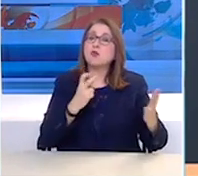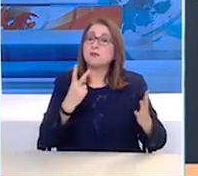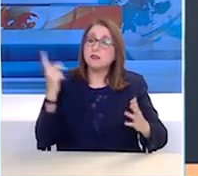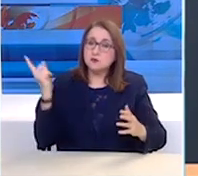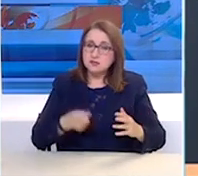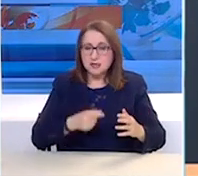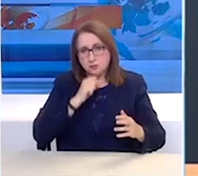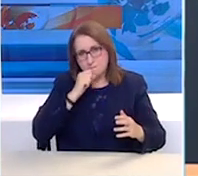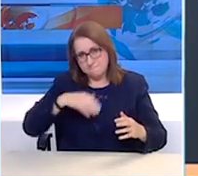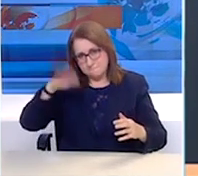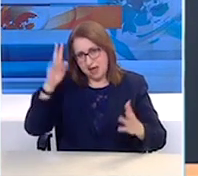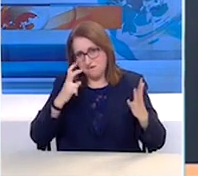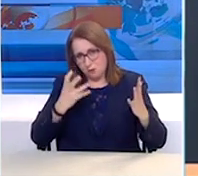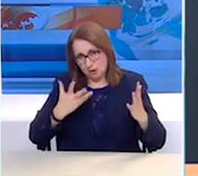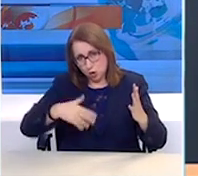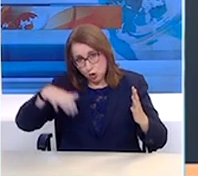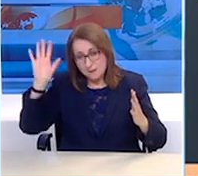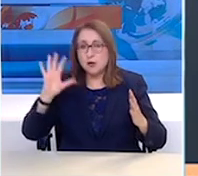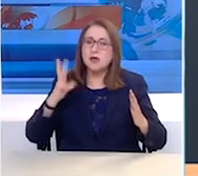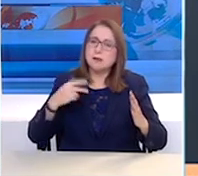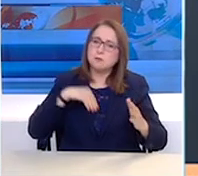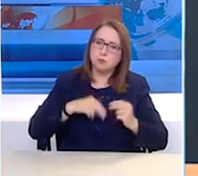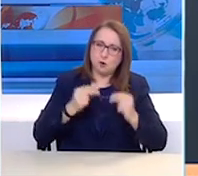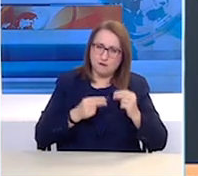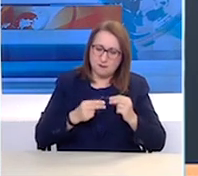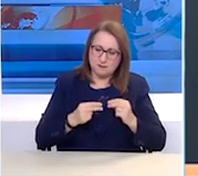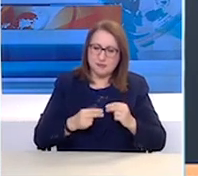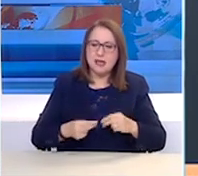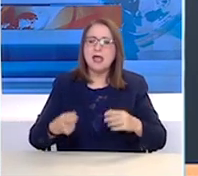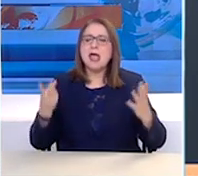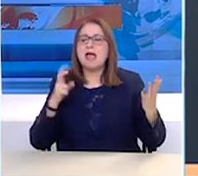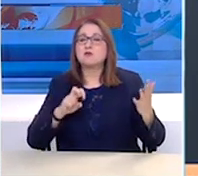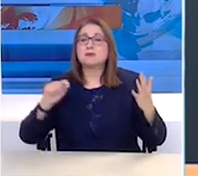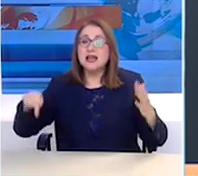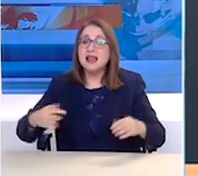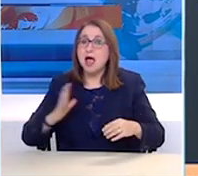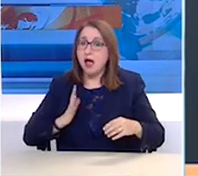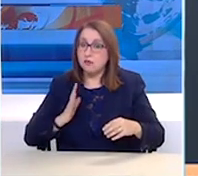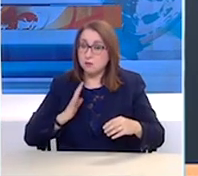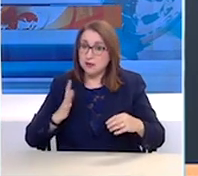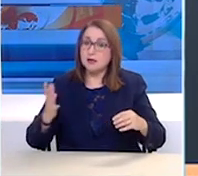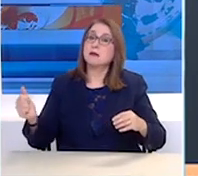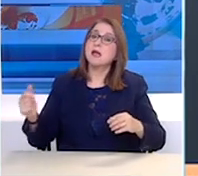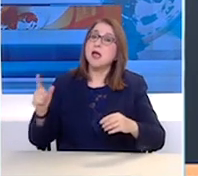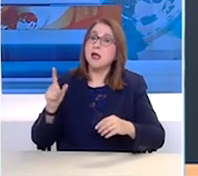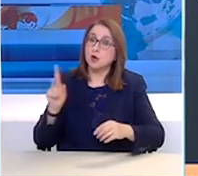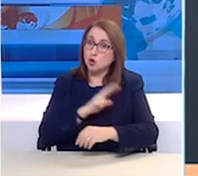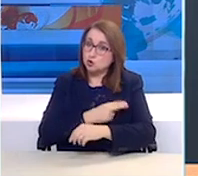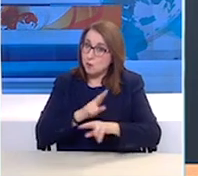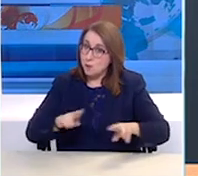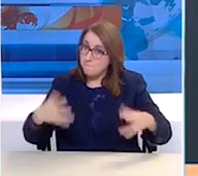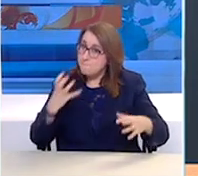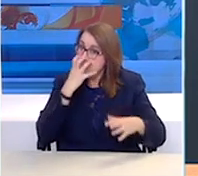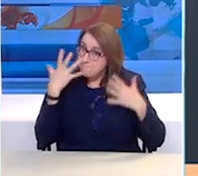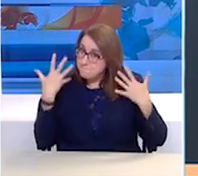άνω. 29 ασθενείς έχουν εξέλθει από τις ΜΕΘ. Τέλος, έχουμε έναν ακόμη